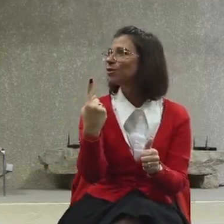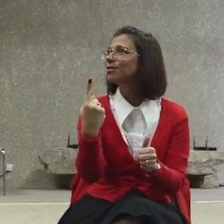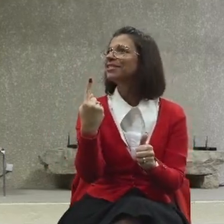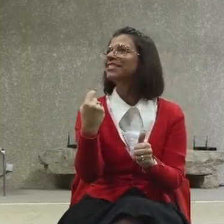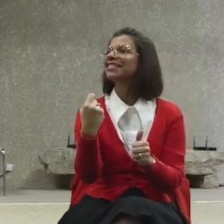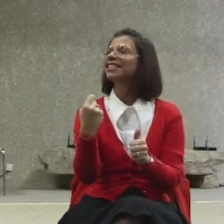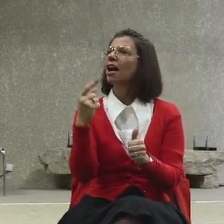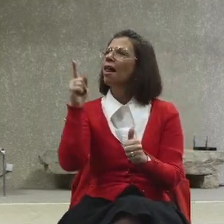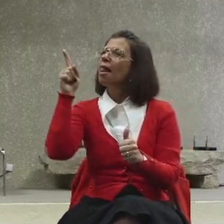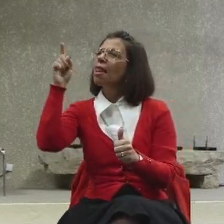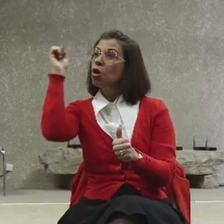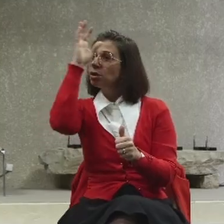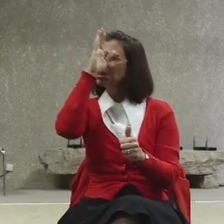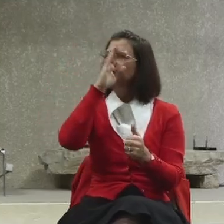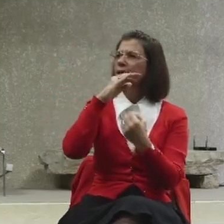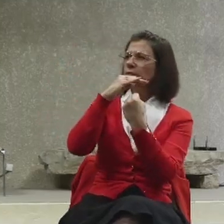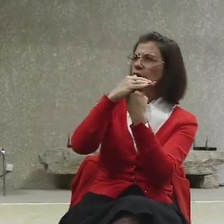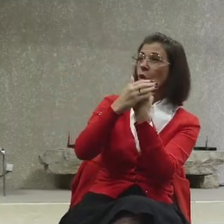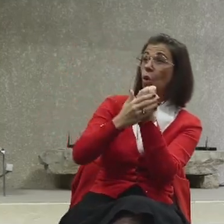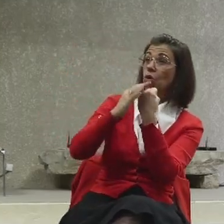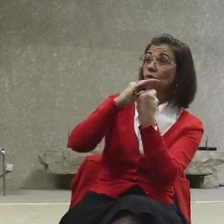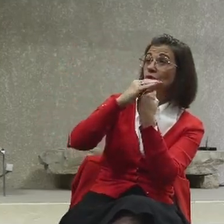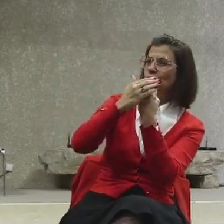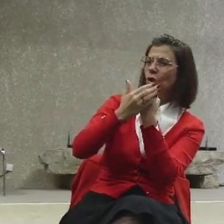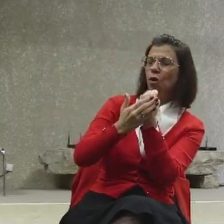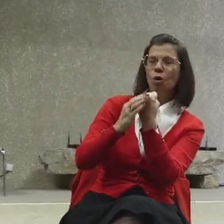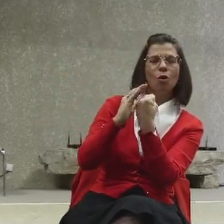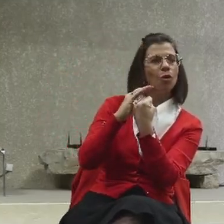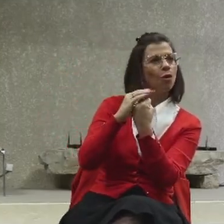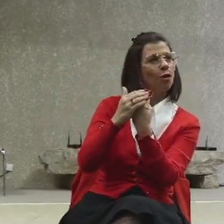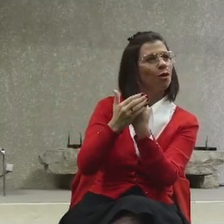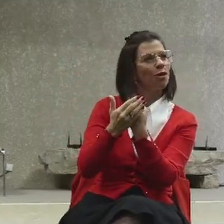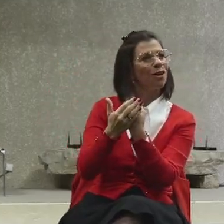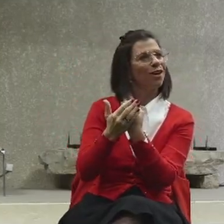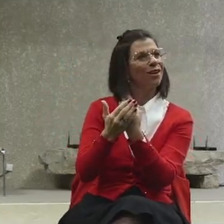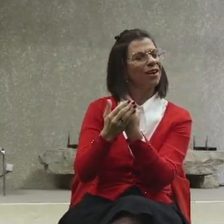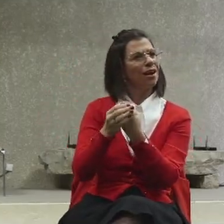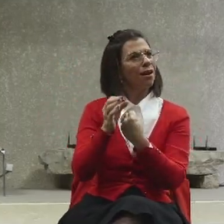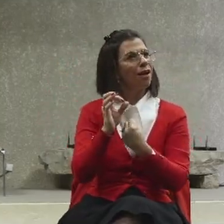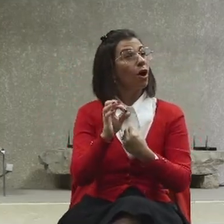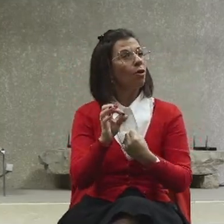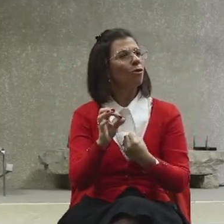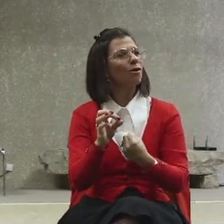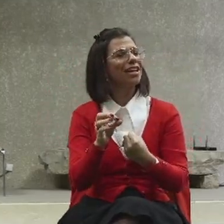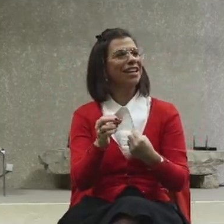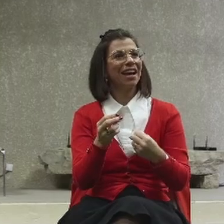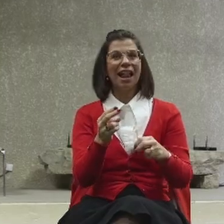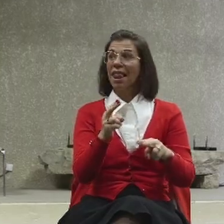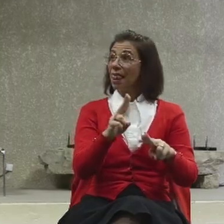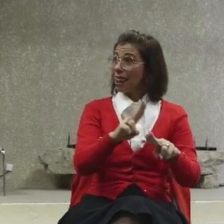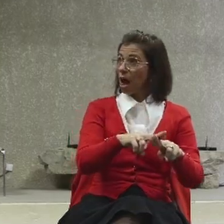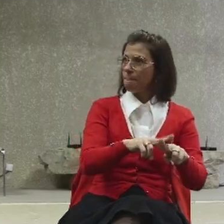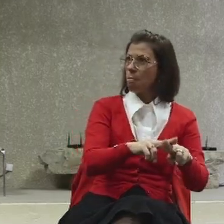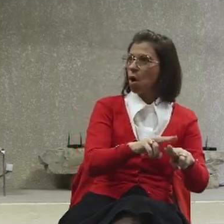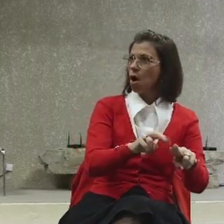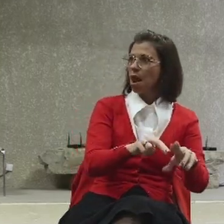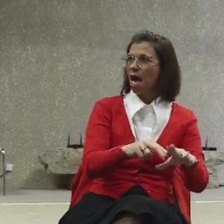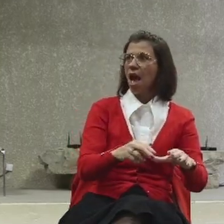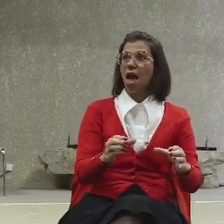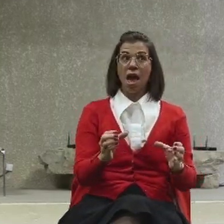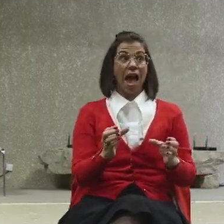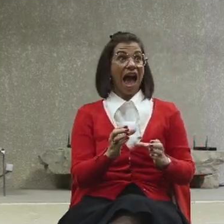voyez les connexions de toutes les œuvres de Dieu, de tout ce que le Seigneur nous dit, de ses intentions. Oui, Dieu nous